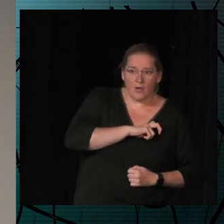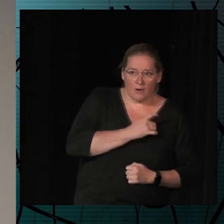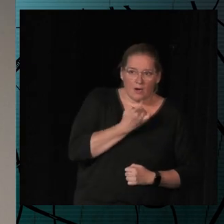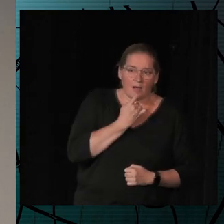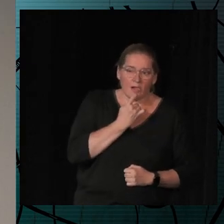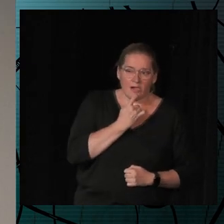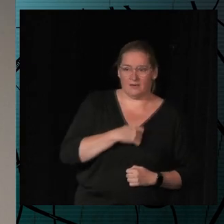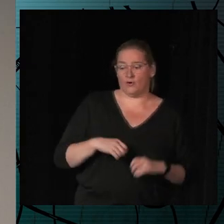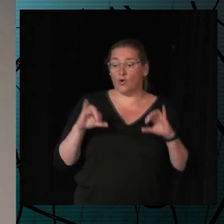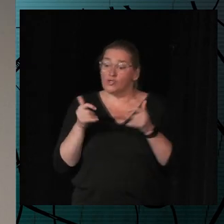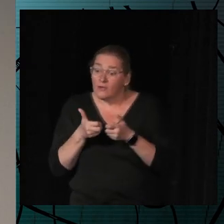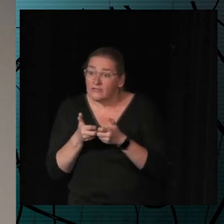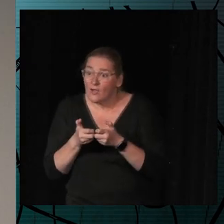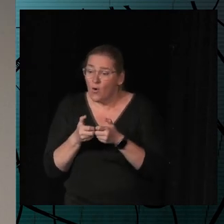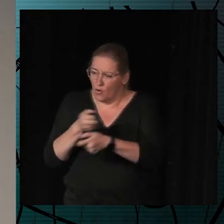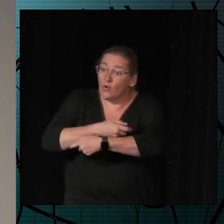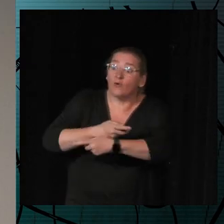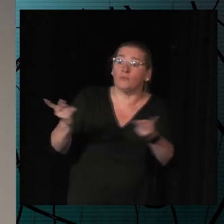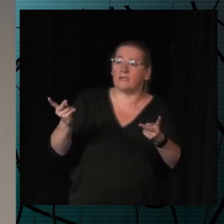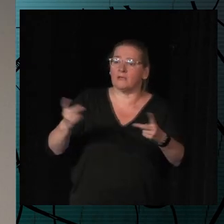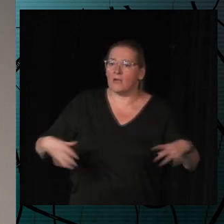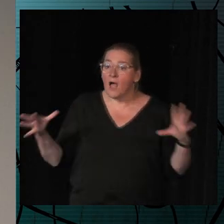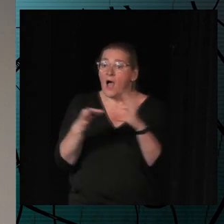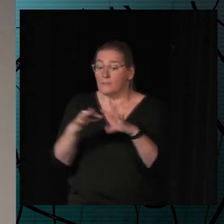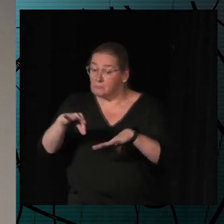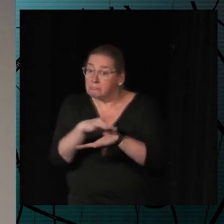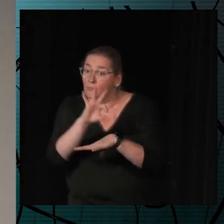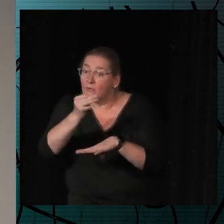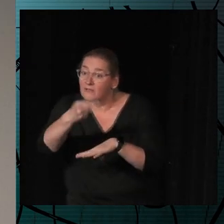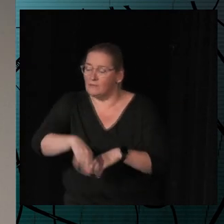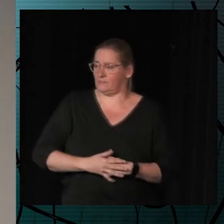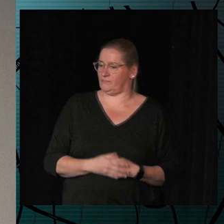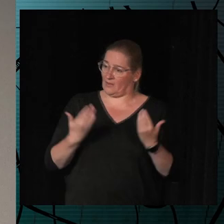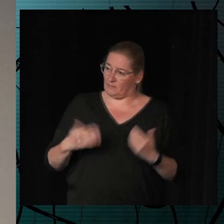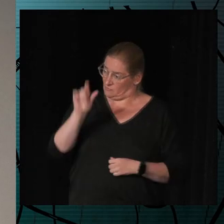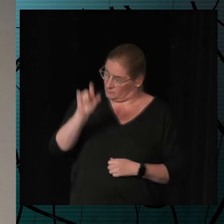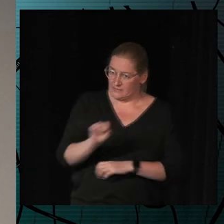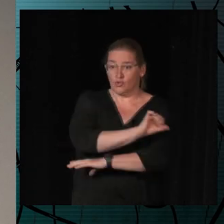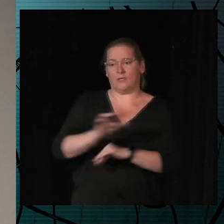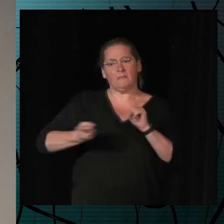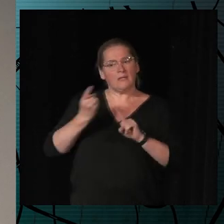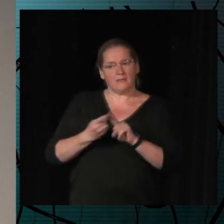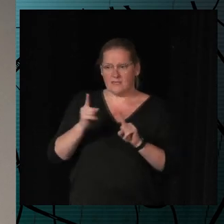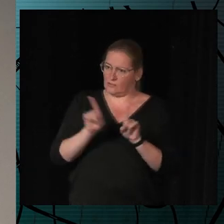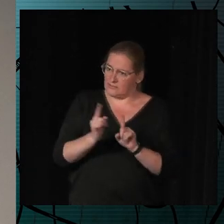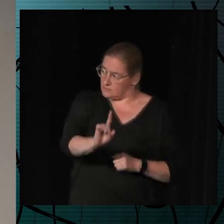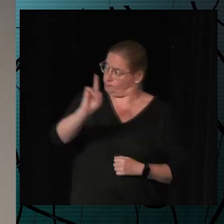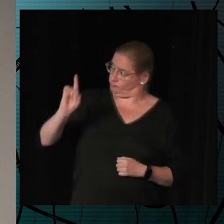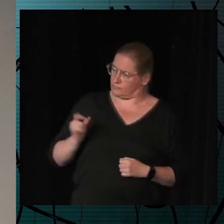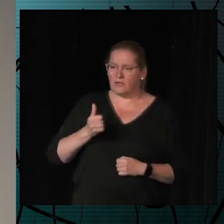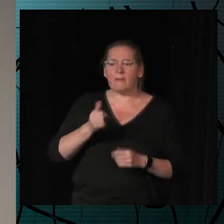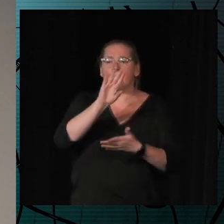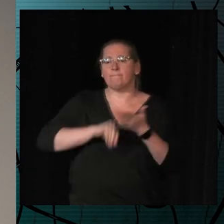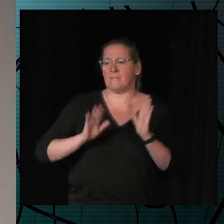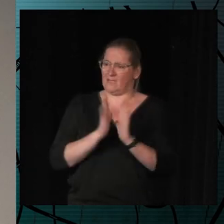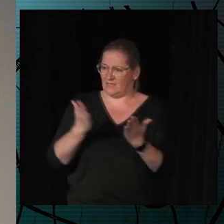impossible point d'interrogation et j'appelle donc Patrick IOT journaliste spécialisé et notamment auteur d'un livre